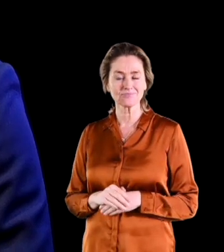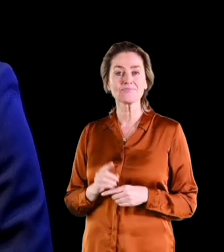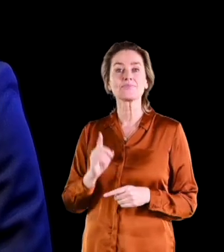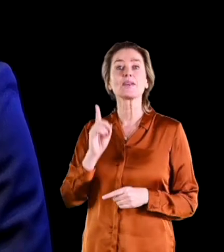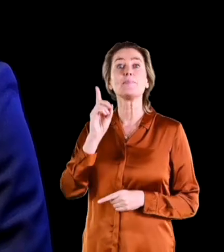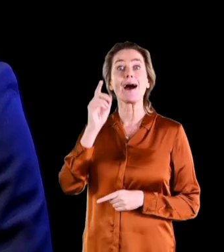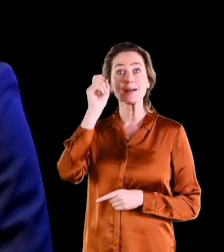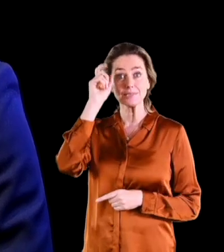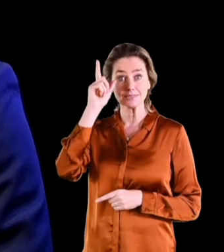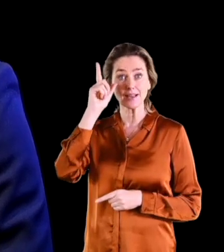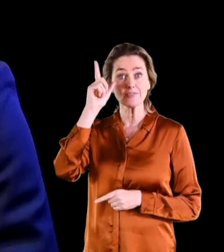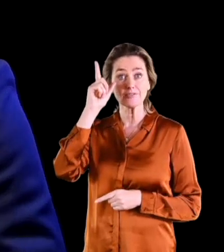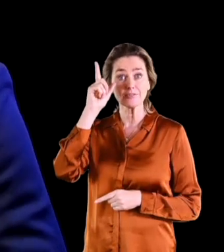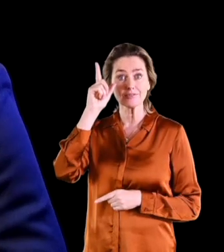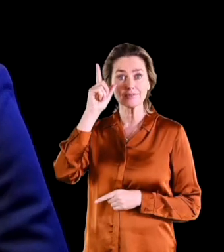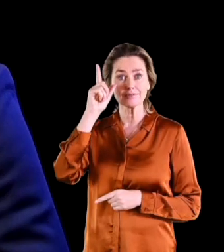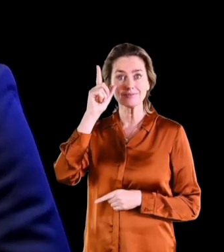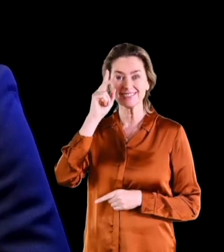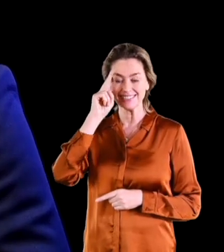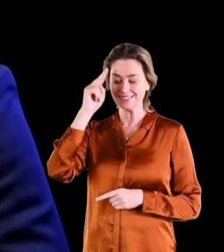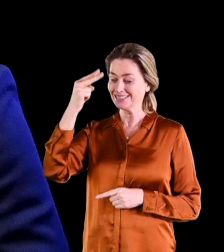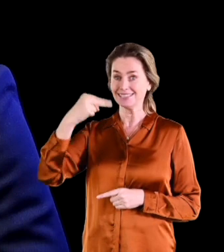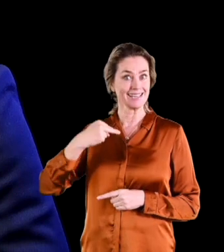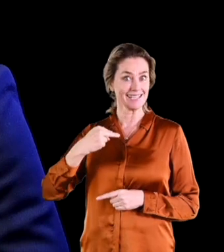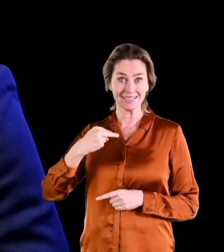Maar besef, je ziet het niet.